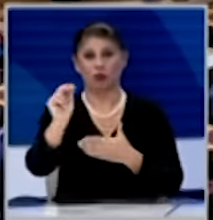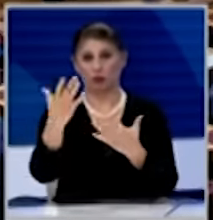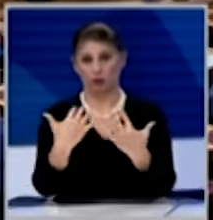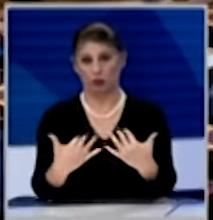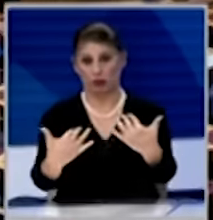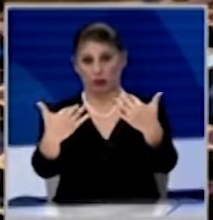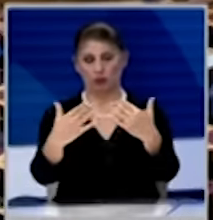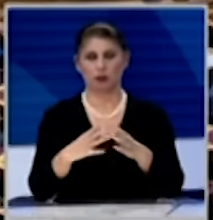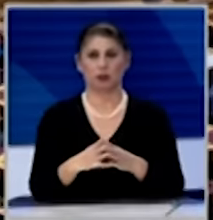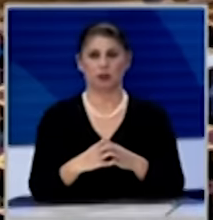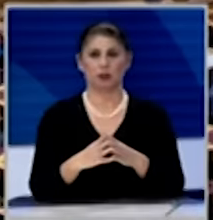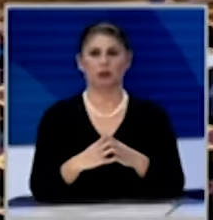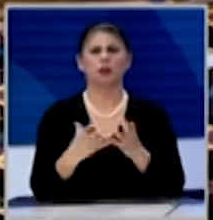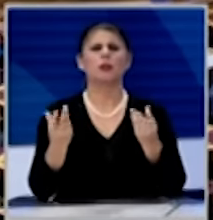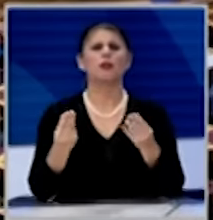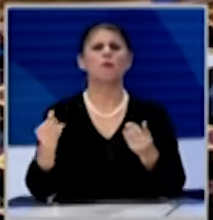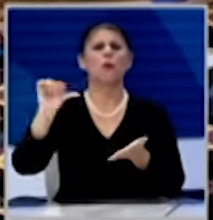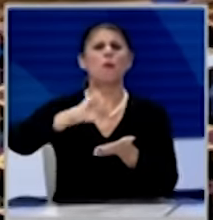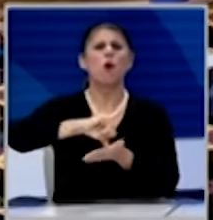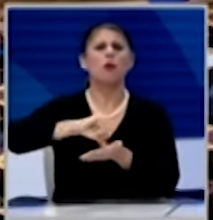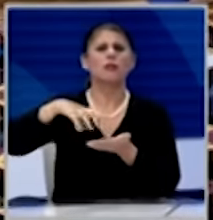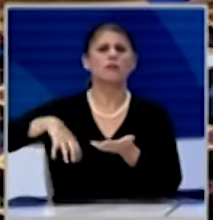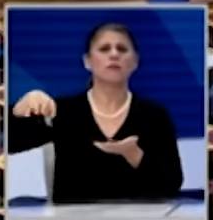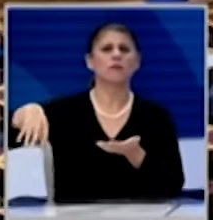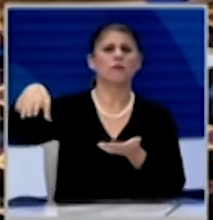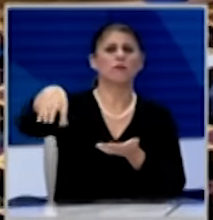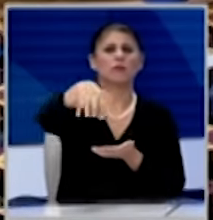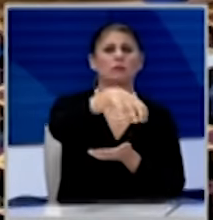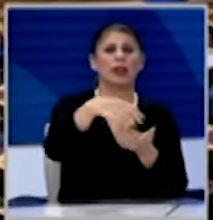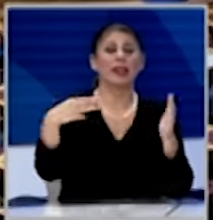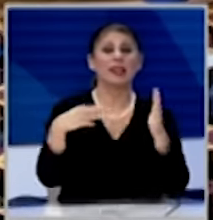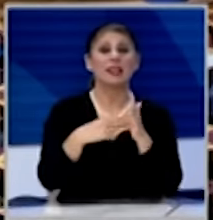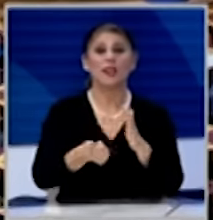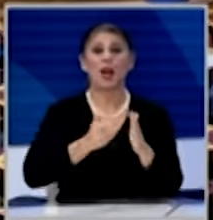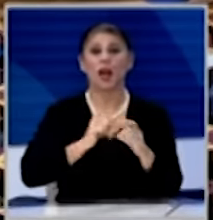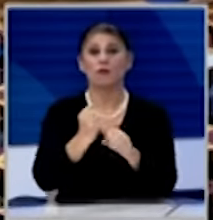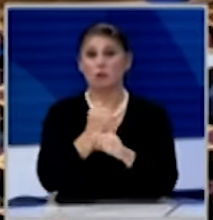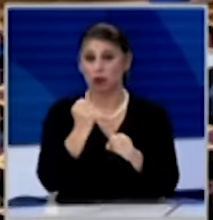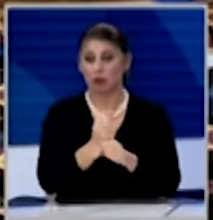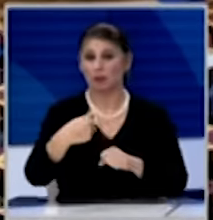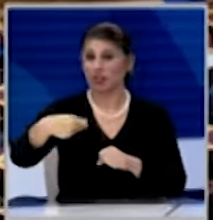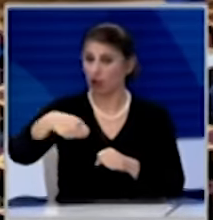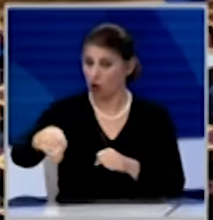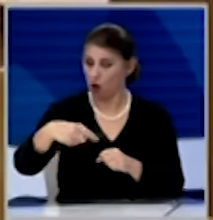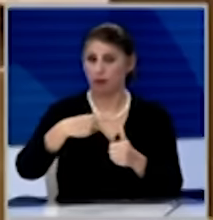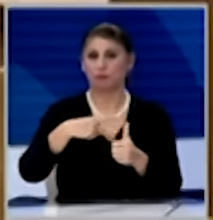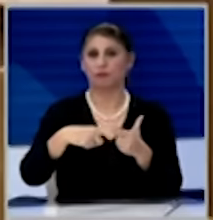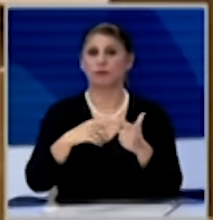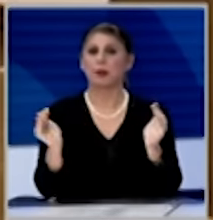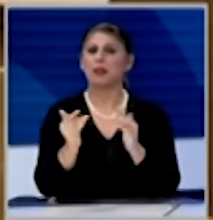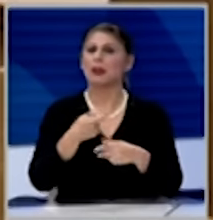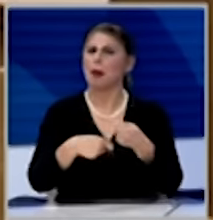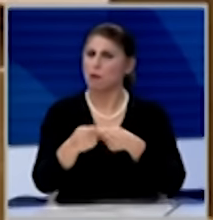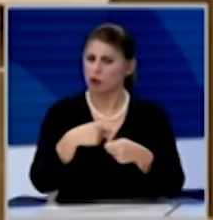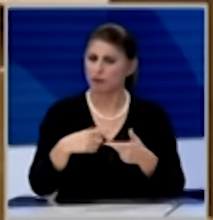βουλή αλλά και σε δεκάδες πόλεις της χώρας χιλιάδες αυτοαπασχολούμενοι δικηγόροι μικροί